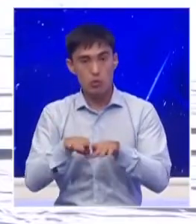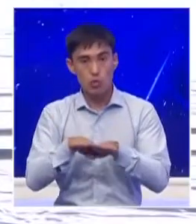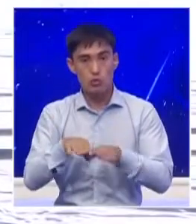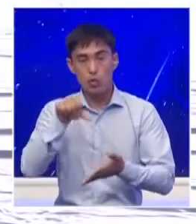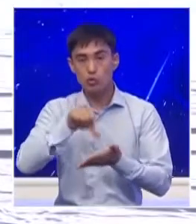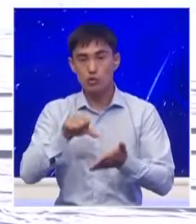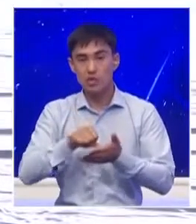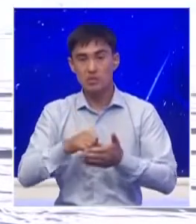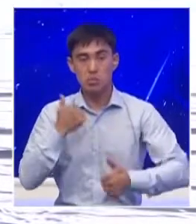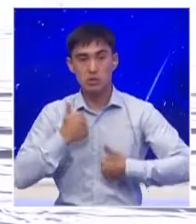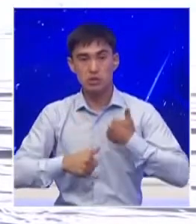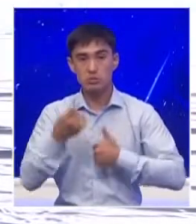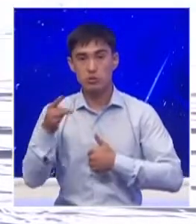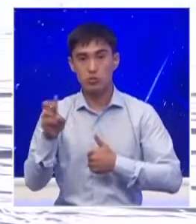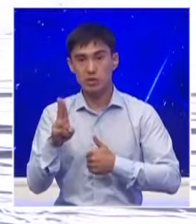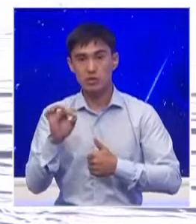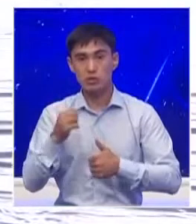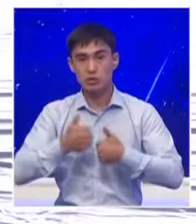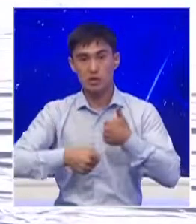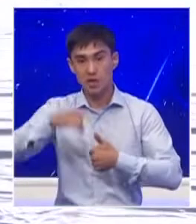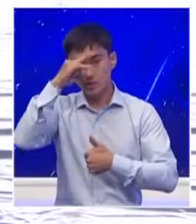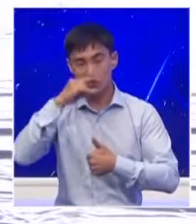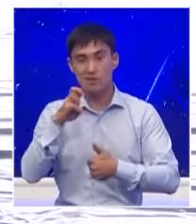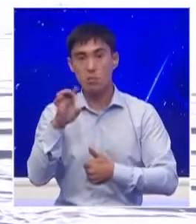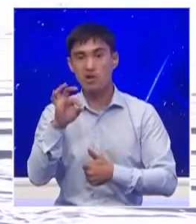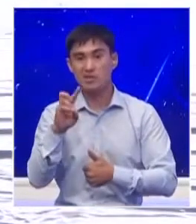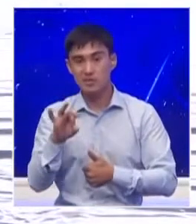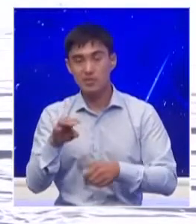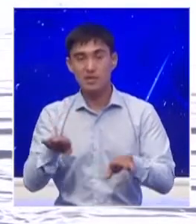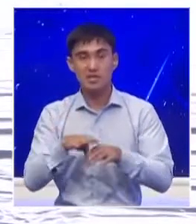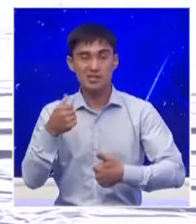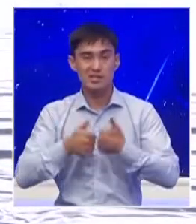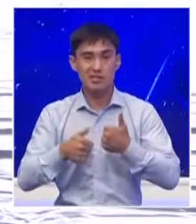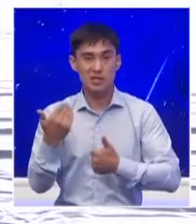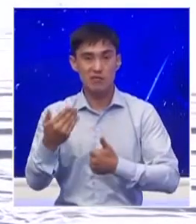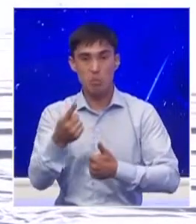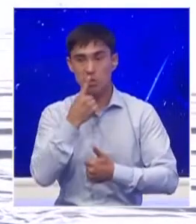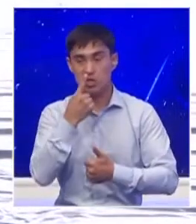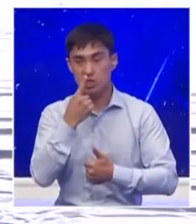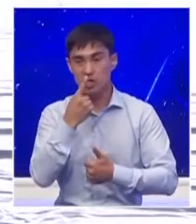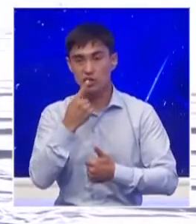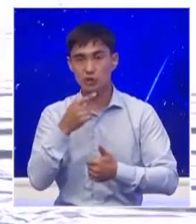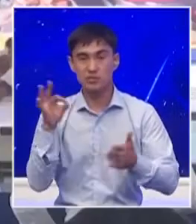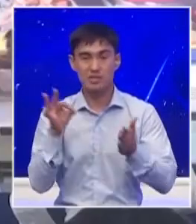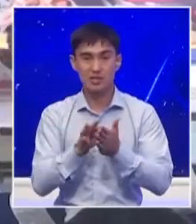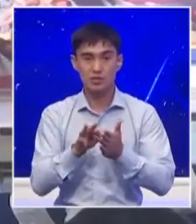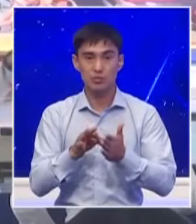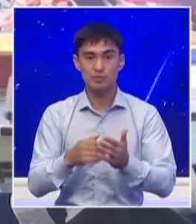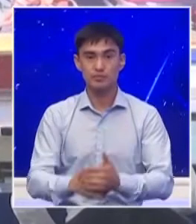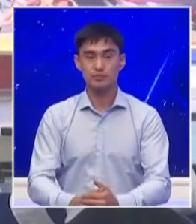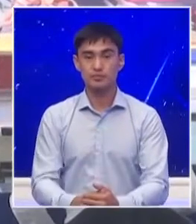участия в престижном республиканском турнире казахстан барсы именно эти состязания являются его ближайший спортивной целью а